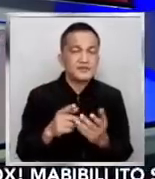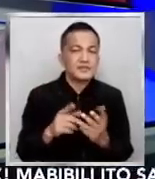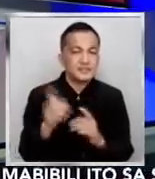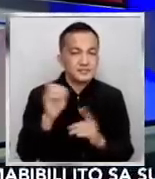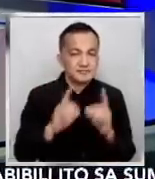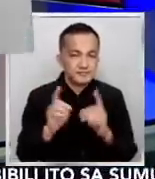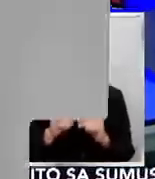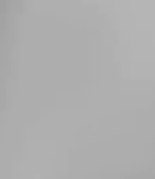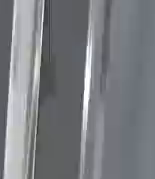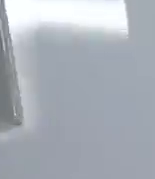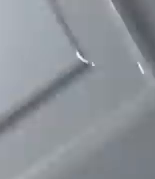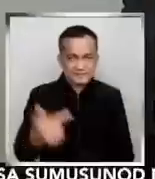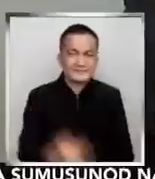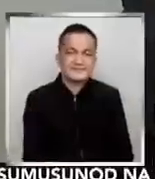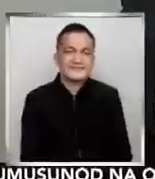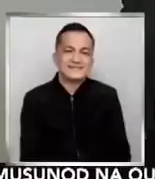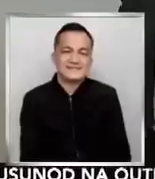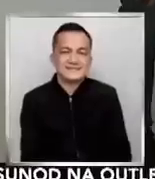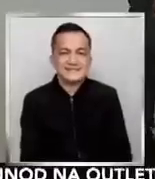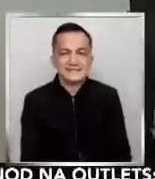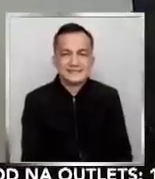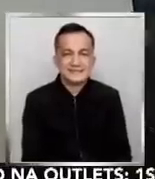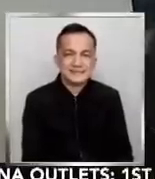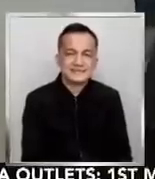Lars Santiago.